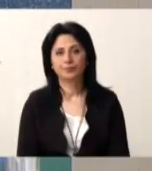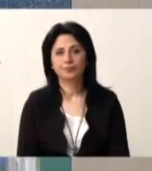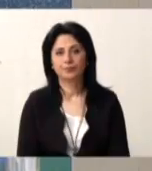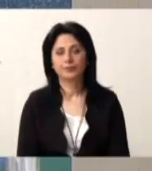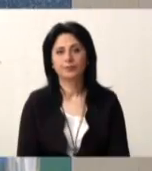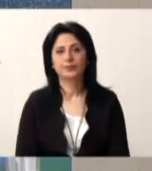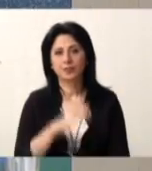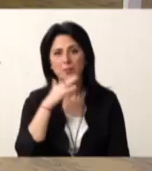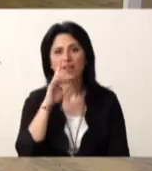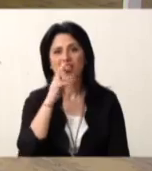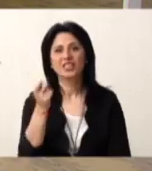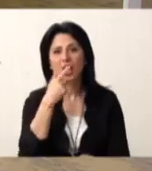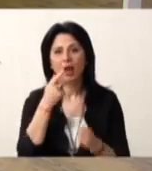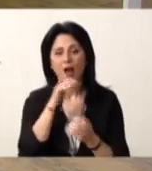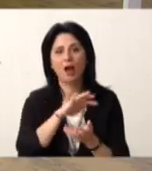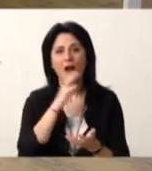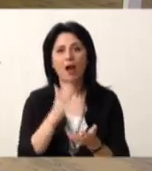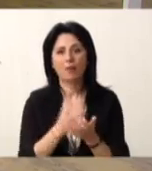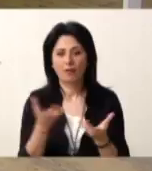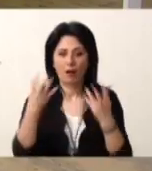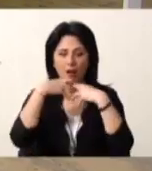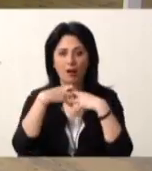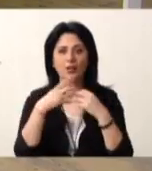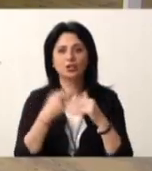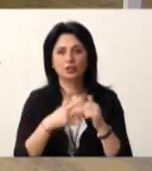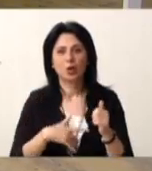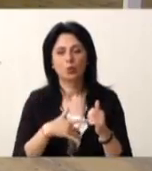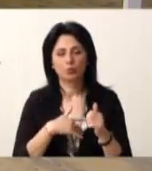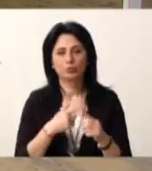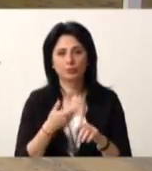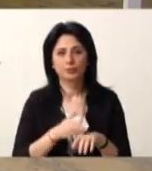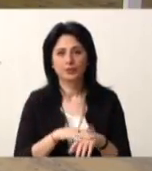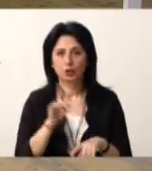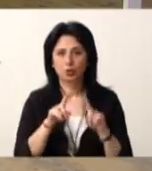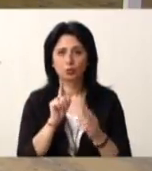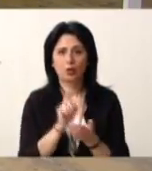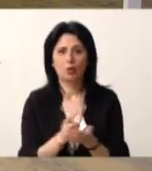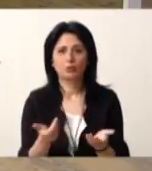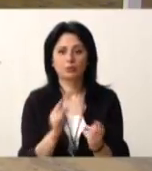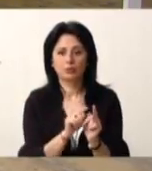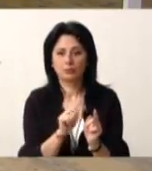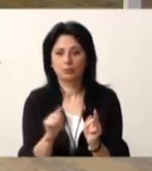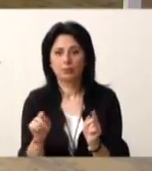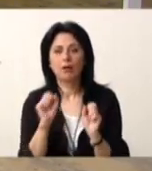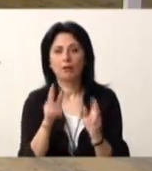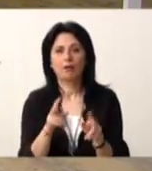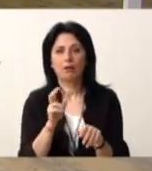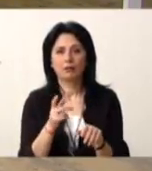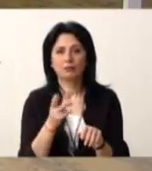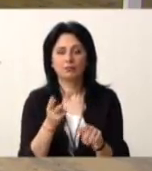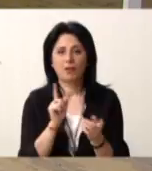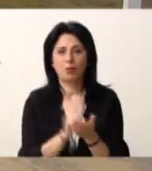უყვარს ზოგადად ბევრი წამლის მიღება ერთდროულად და ასე რომ დიახ, ზოგჯერ აუცილებელიც არის, ანუ ზოგჯერ აუცილებლობიდან